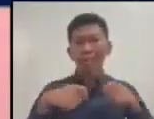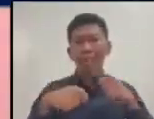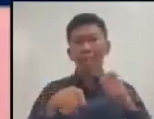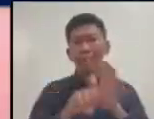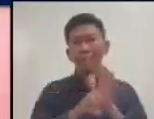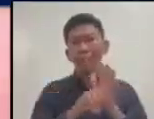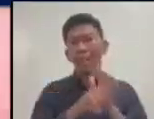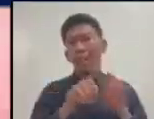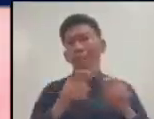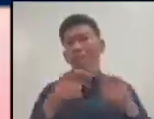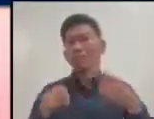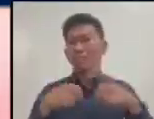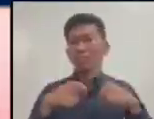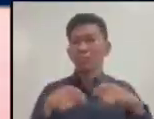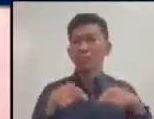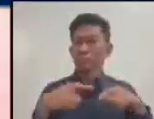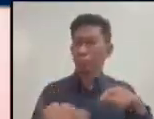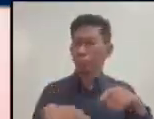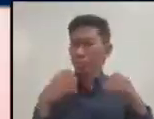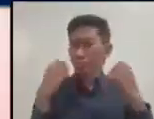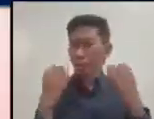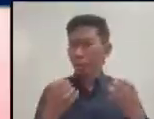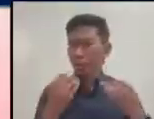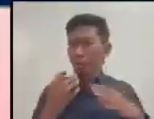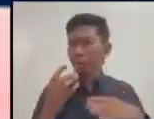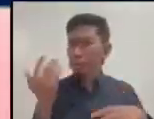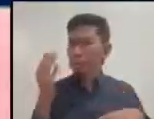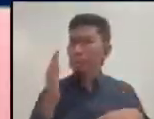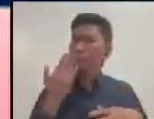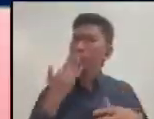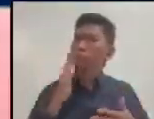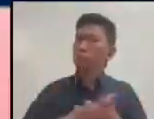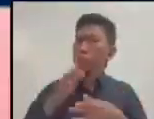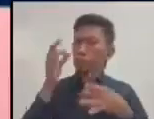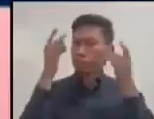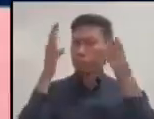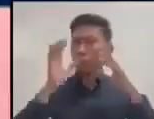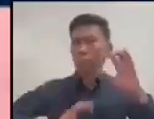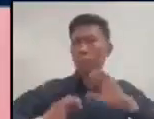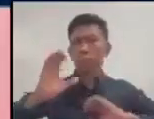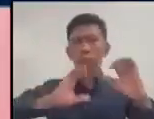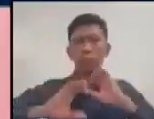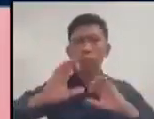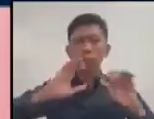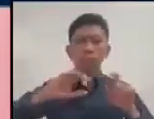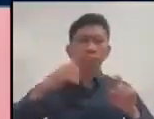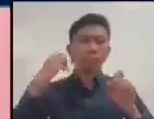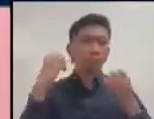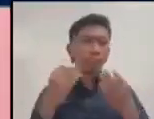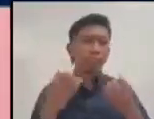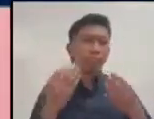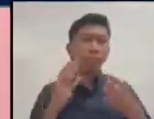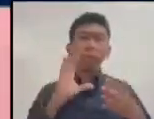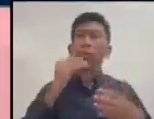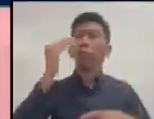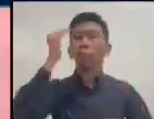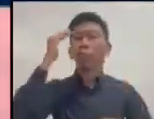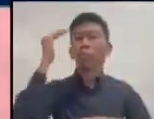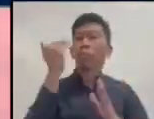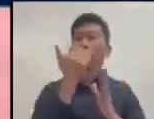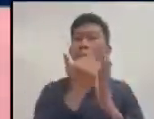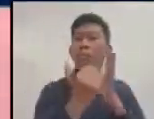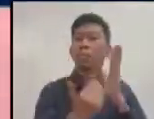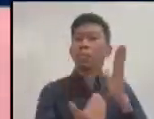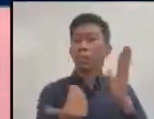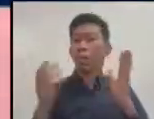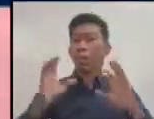na talagang napakaraming toxic chemicals. Sino po ba yung nakakaalam yan? Kung hindi po natin isasaayos yung sistema dito sa